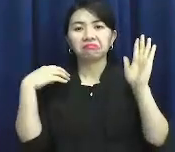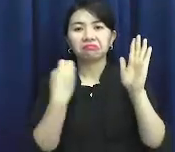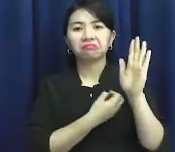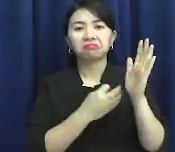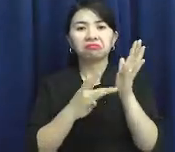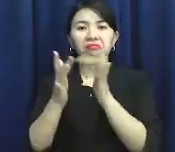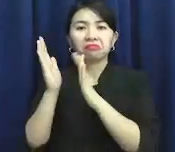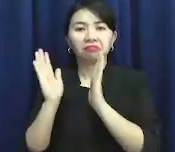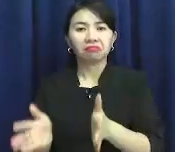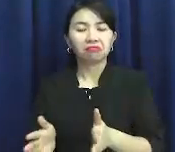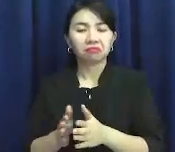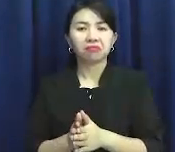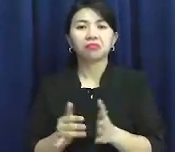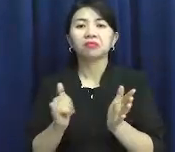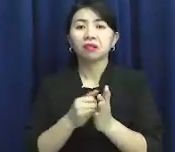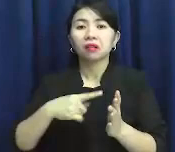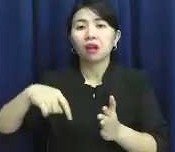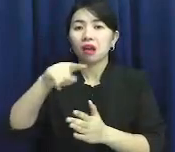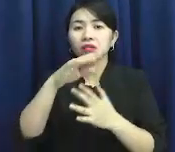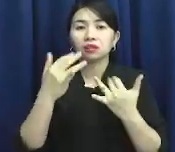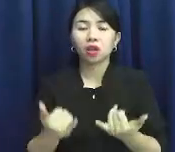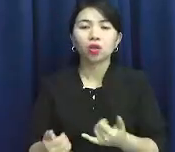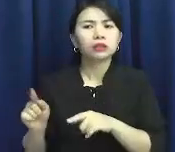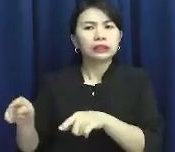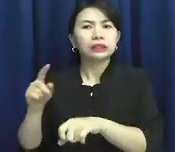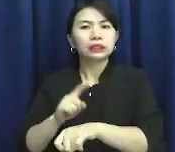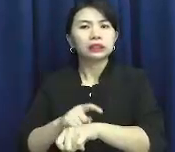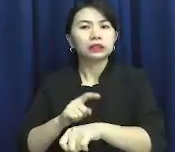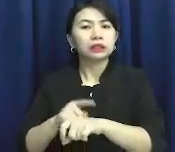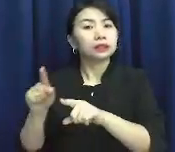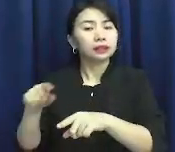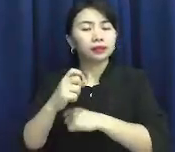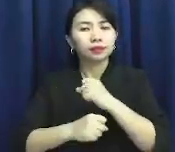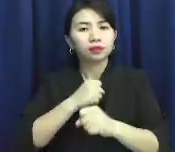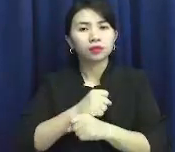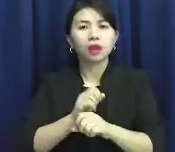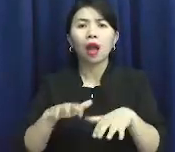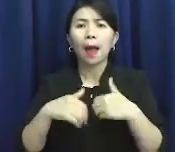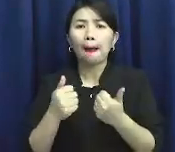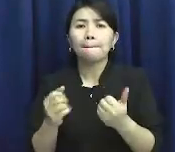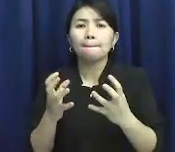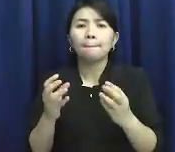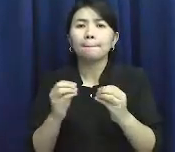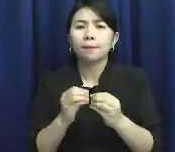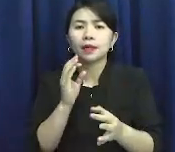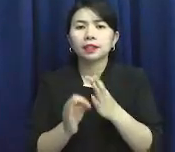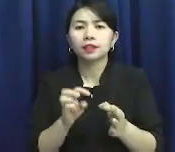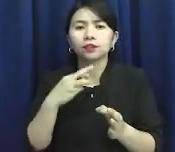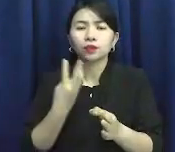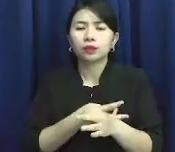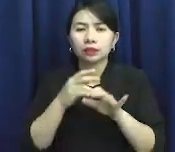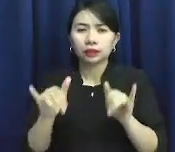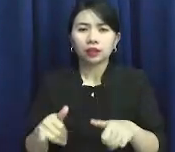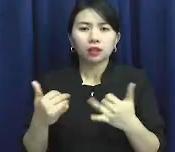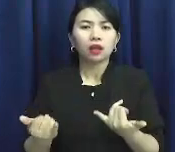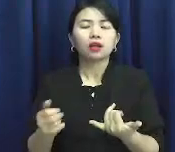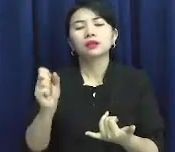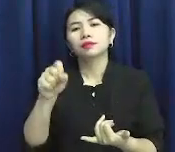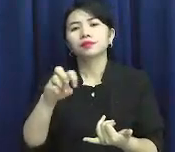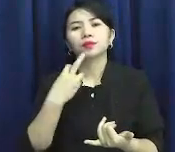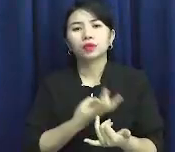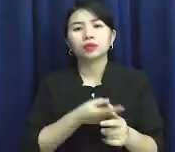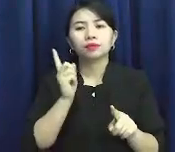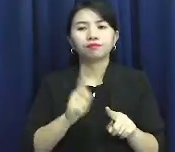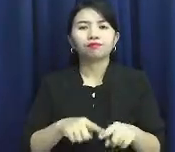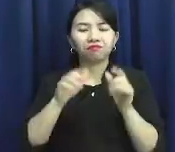mga seasons o highlighted seasons ng taon. Eh, how much more pag nandito na tayo? Yeah. Because we cannot deny the fact, lalo na sa